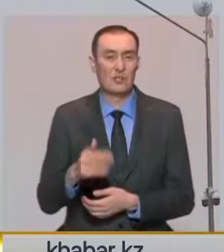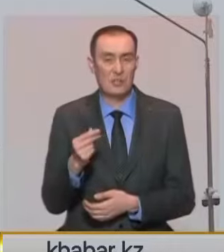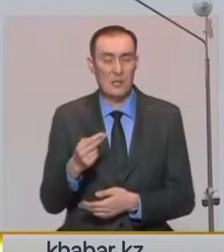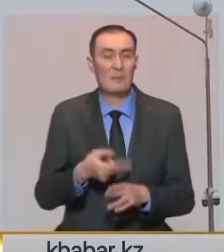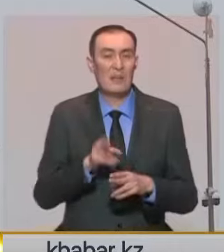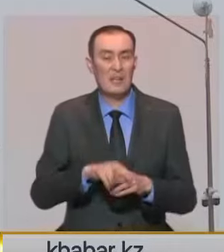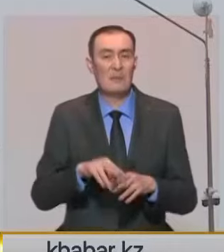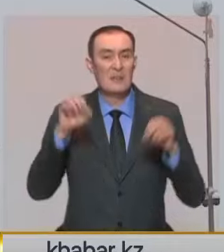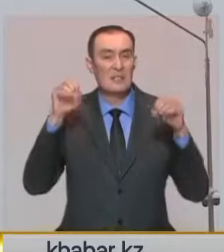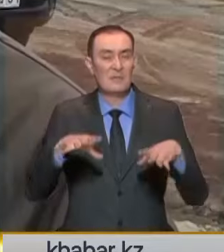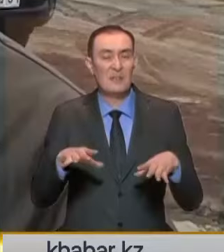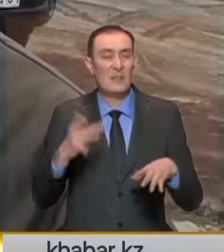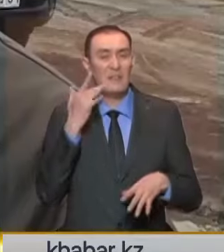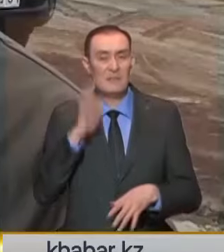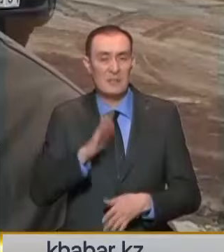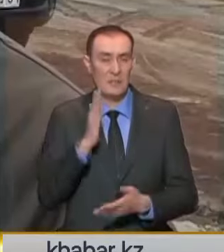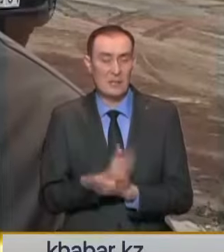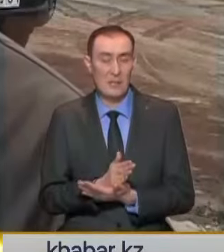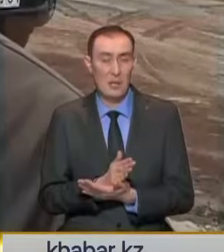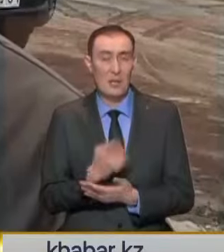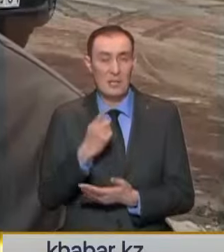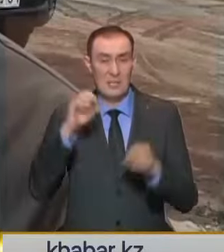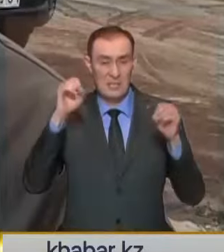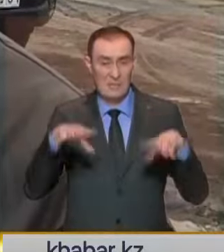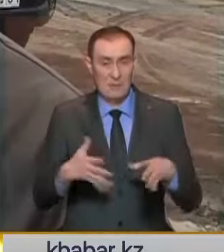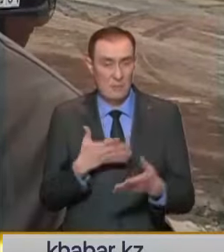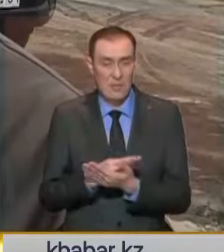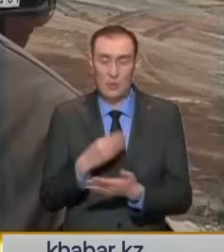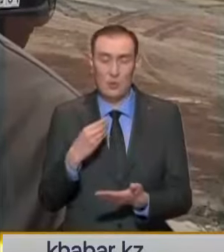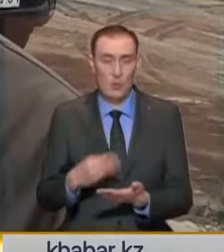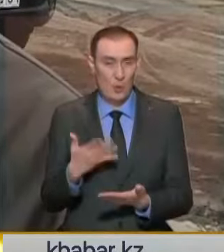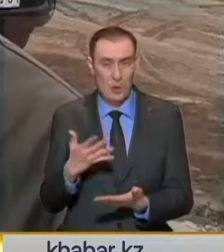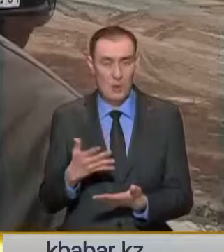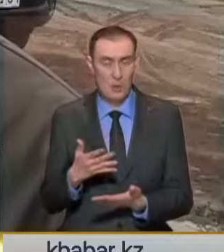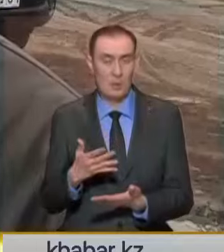этом свет есть не всегда. Получается, за свет выходит очень дорого.